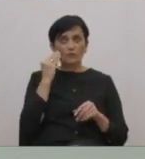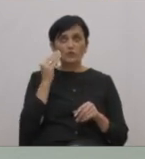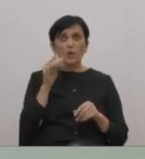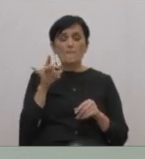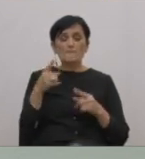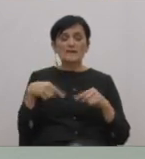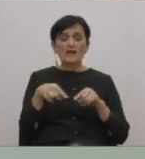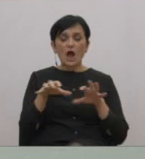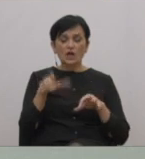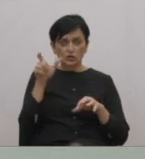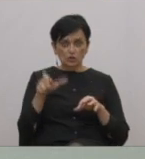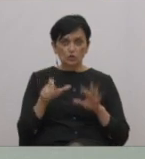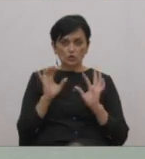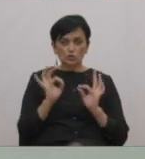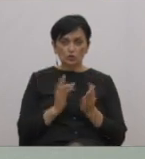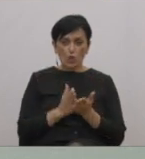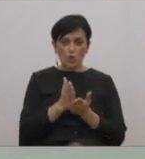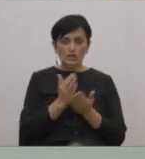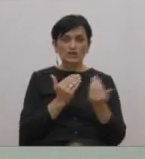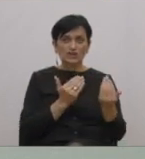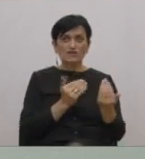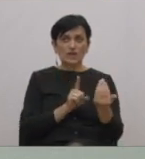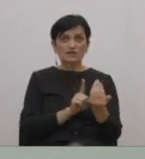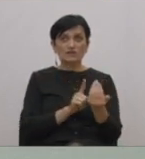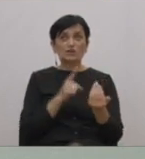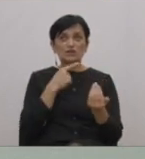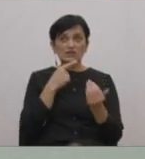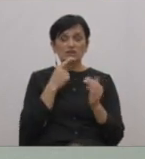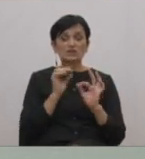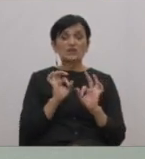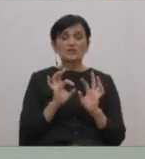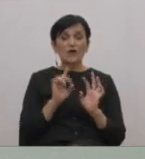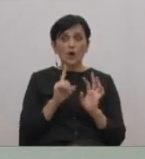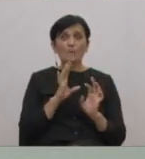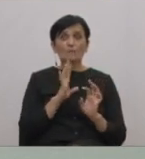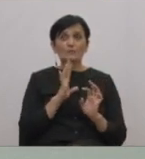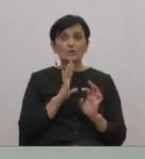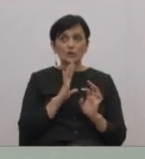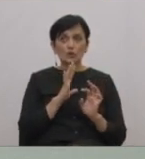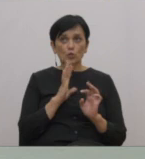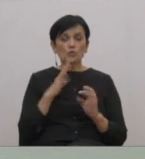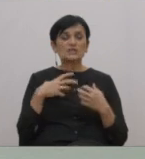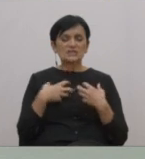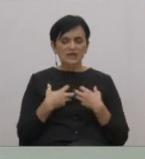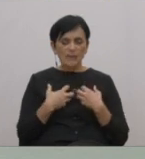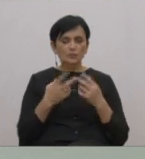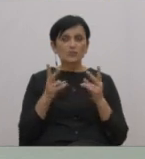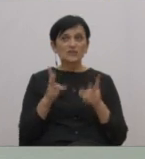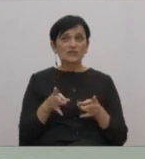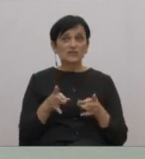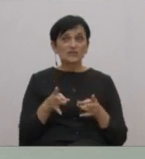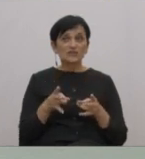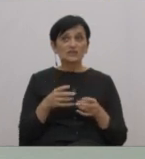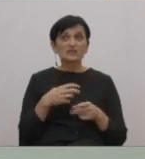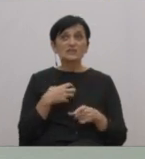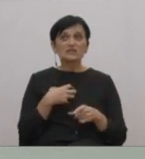am hrivaris, relevantul, adresate, mă ciu, stau, intuisat, cu am, sunt, dacă aș fi revenit, eu, cu sudan, cu radcma, unde sunt, cu halul, incidenti,